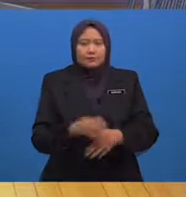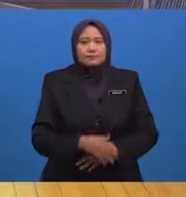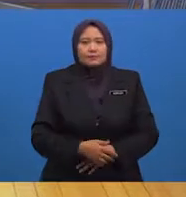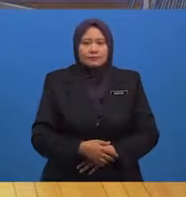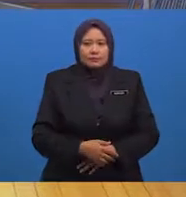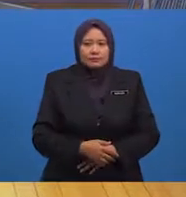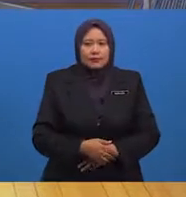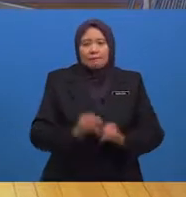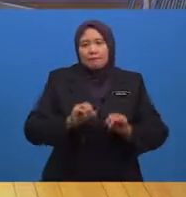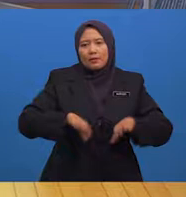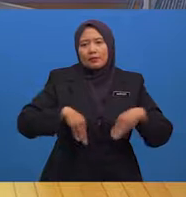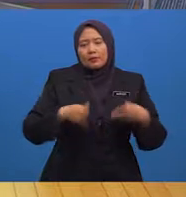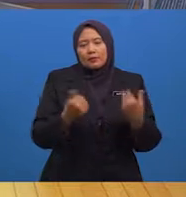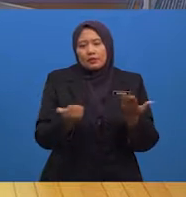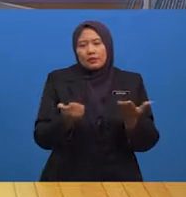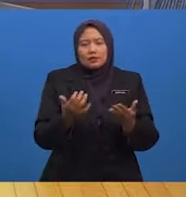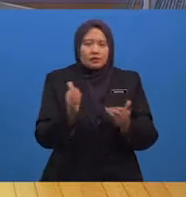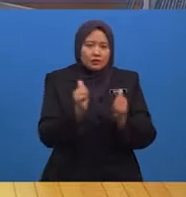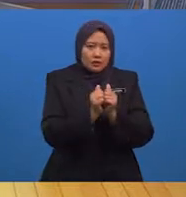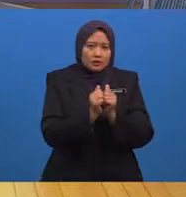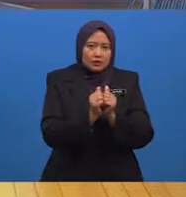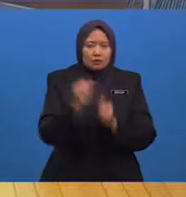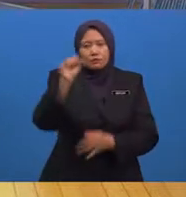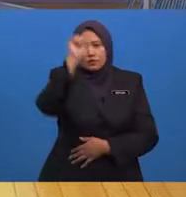Bagaimana pula dengan persoalan bagi drama ini?